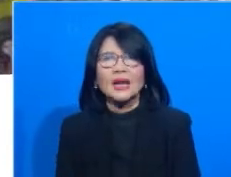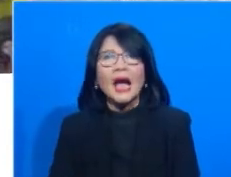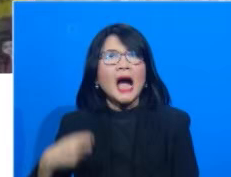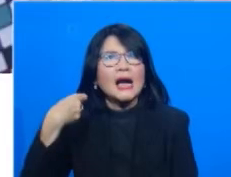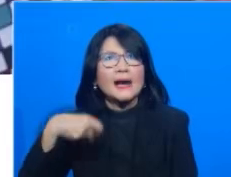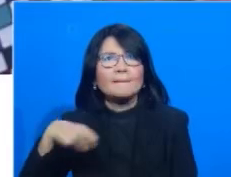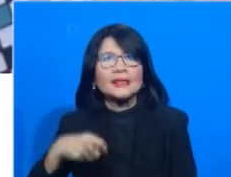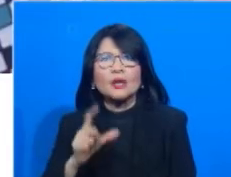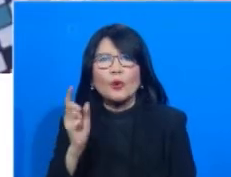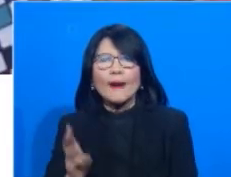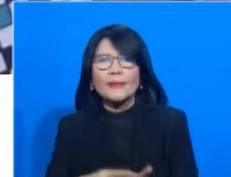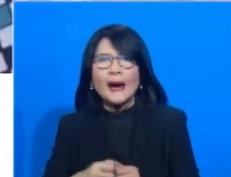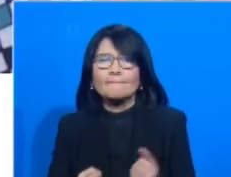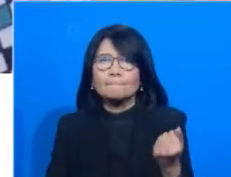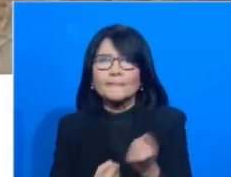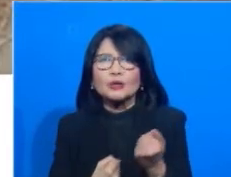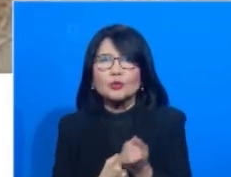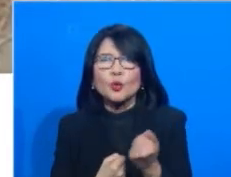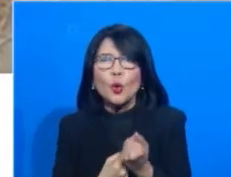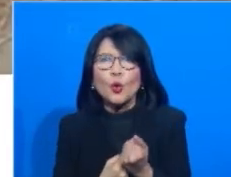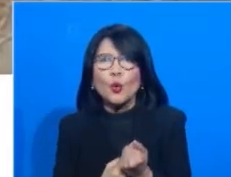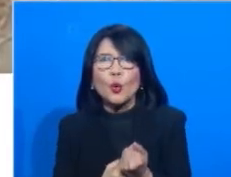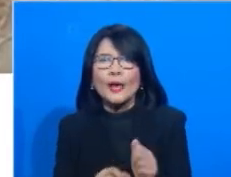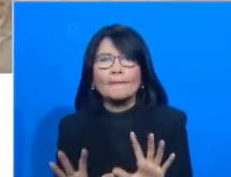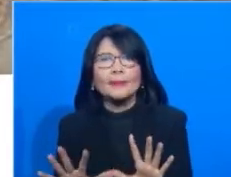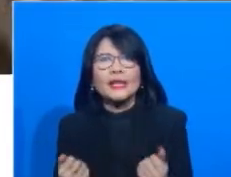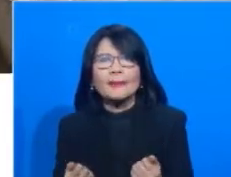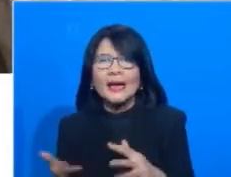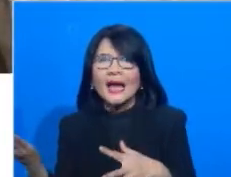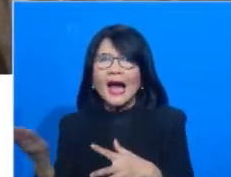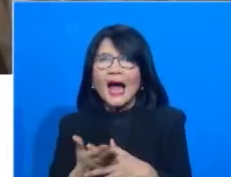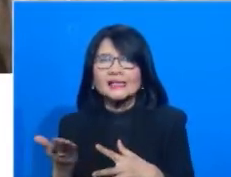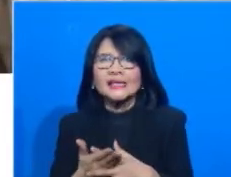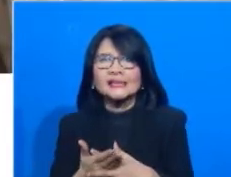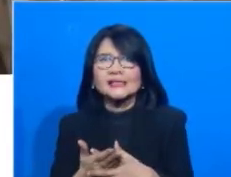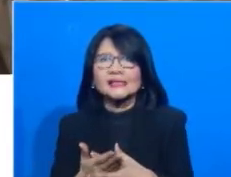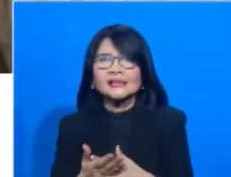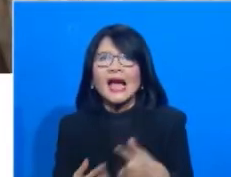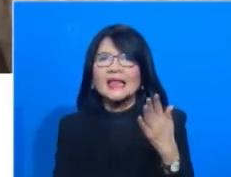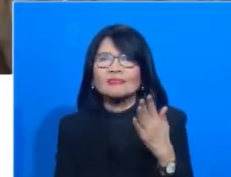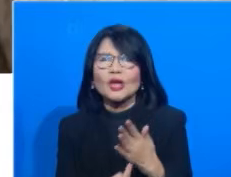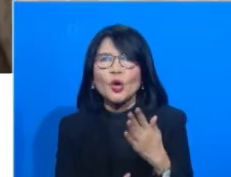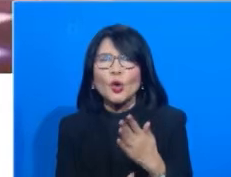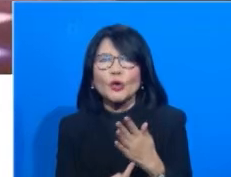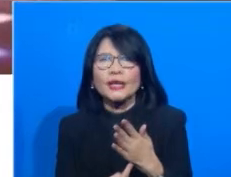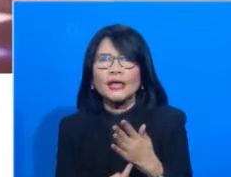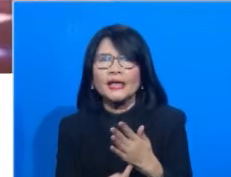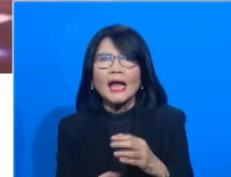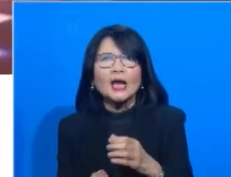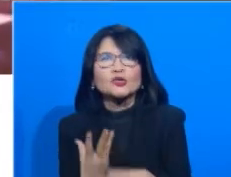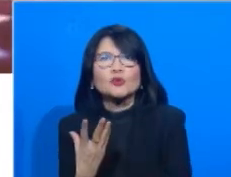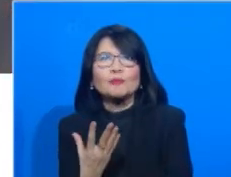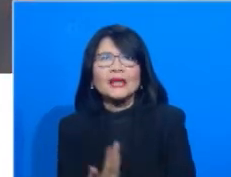UKM terus mendukung para pelaku usaha dengan menyediakan akses ke pasar, teknologi, dan sumber daya yang